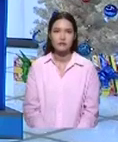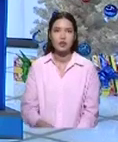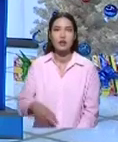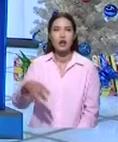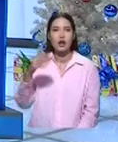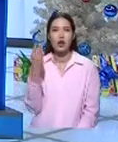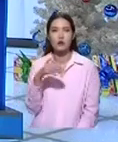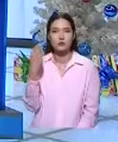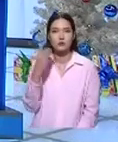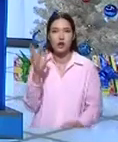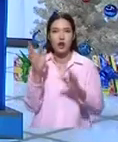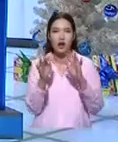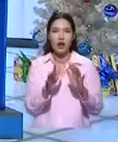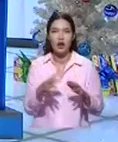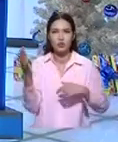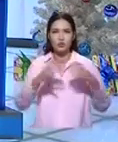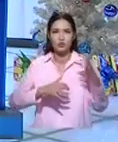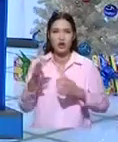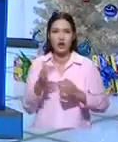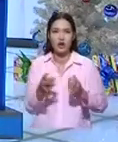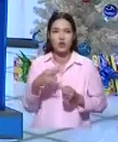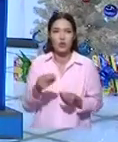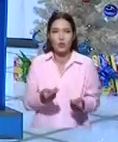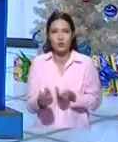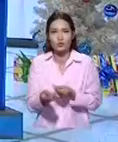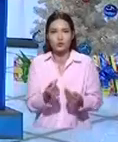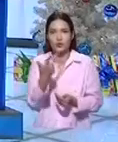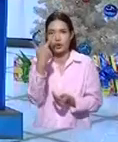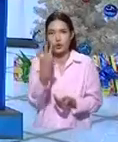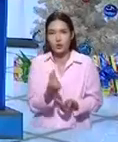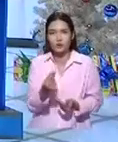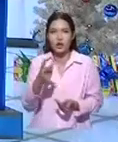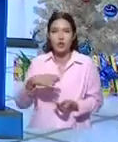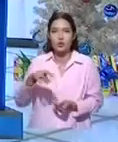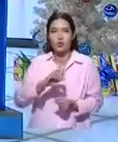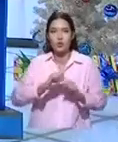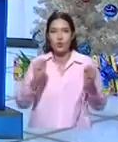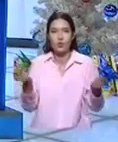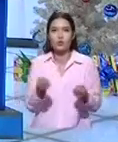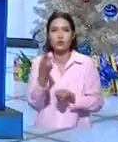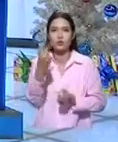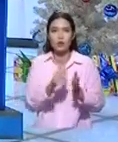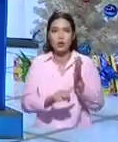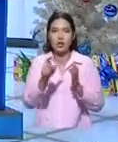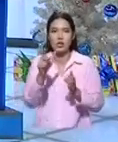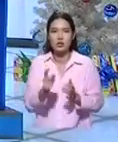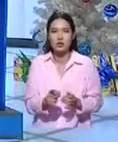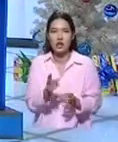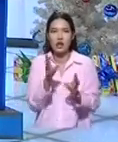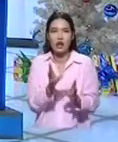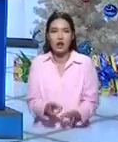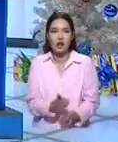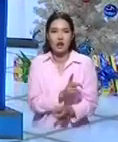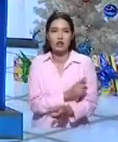Ақтөбеде қарарлас жаңбыр жауып, арта көктайғақ қол асты. Өңірде 3 күннің ішінде мұзға тайып жығылып мертіккен 161 адам дәрігерлердің